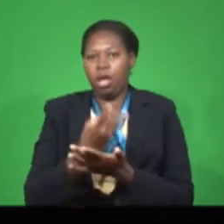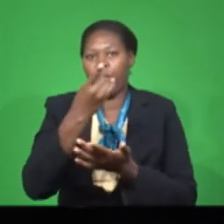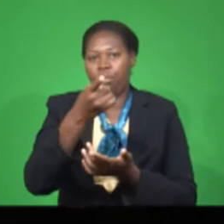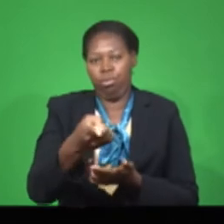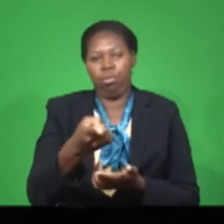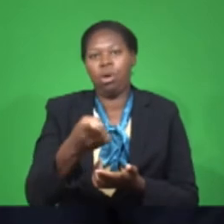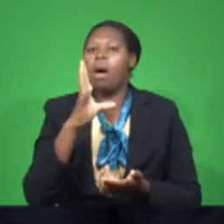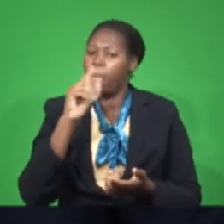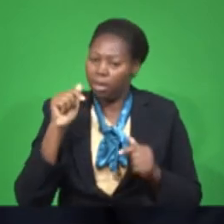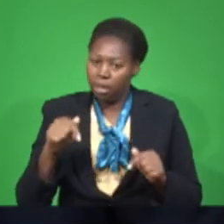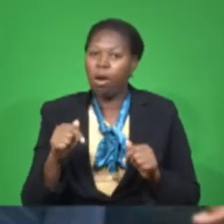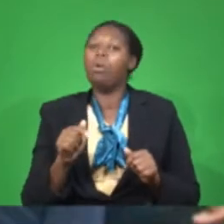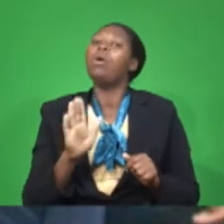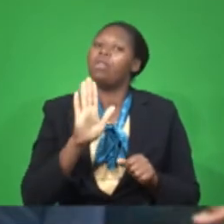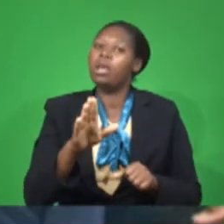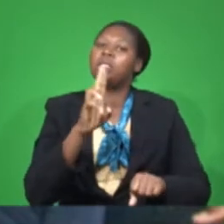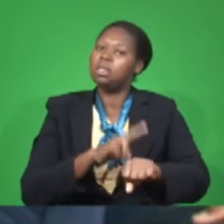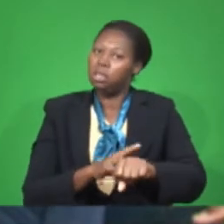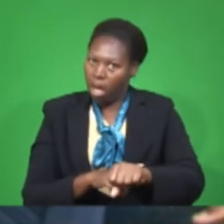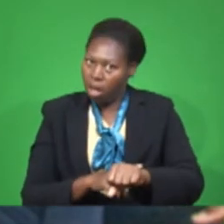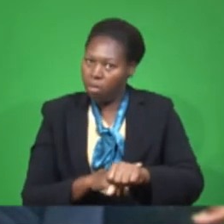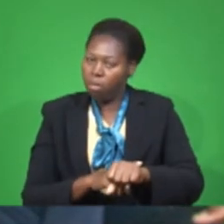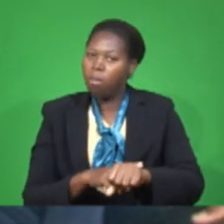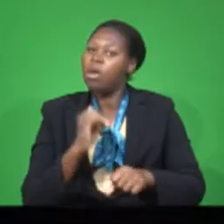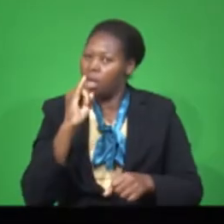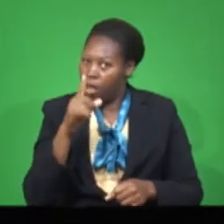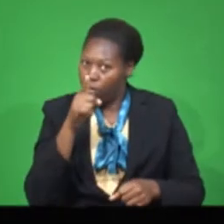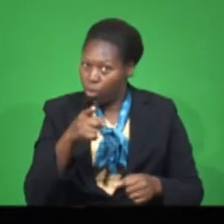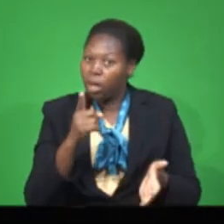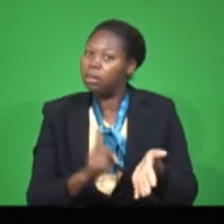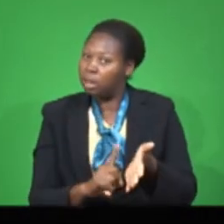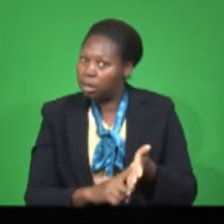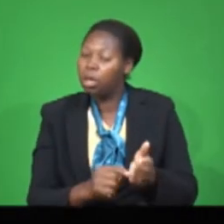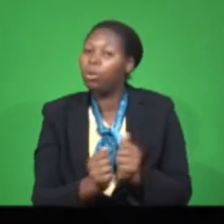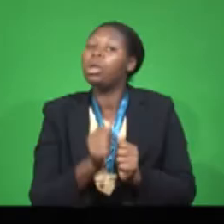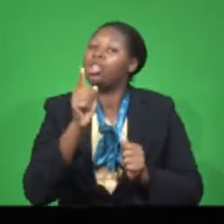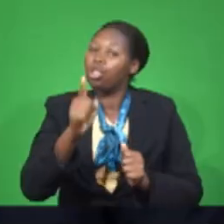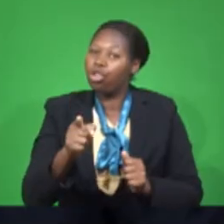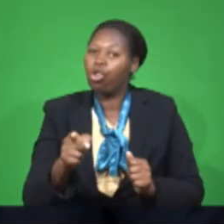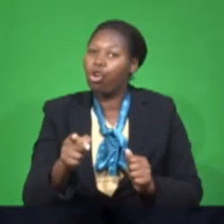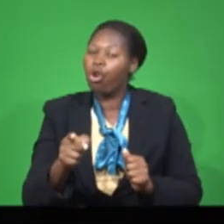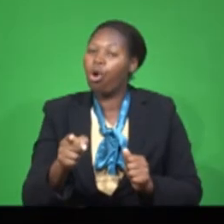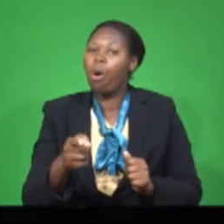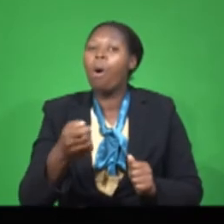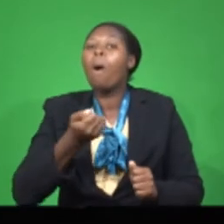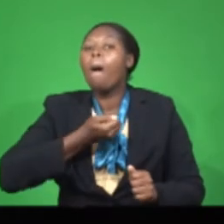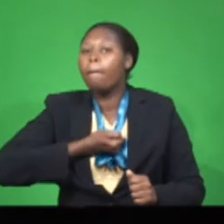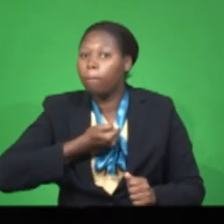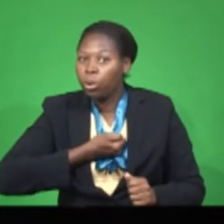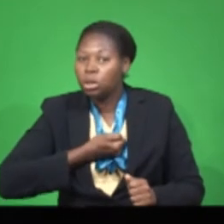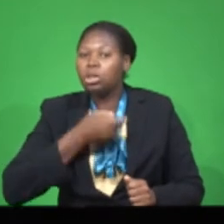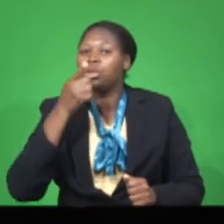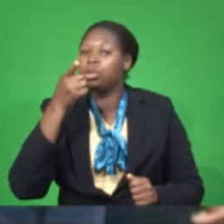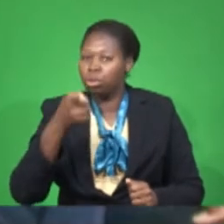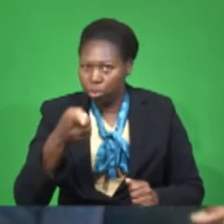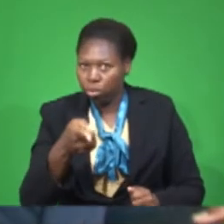baba vaunosenzera kana ndi boss wekubasa worara naye uchiyadzotane mukadzi kumba mukana uripo